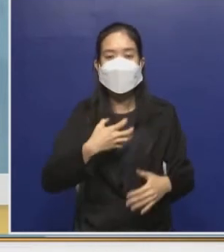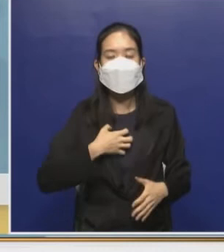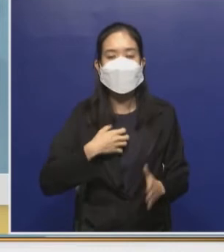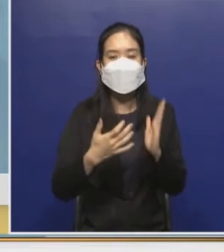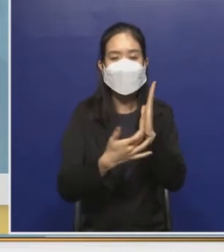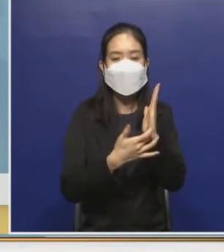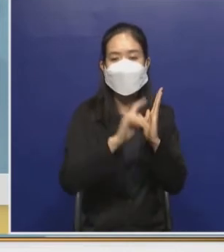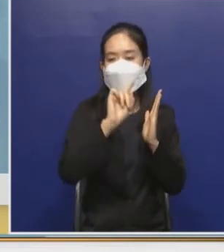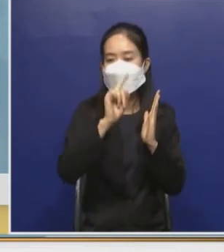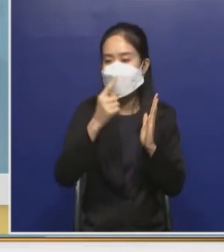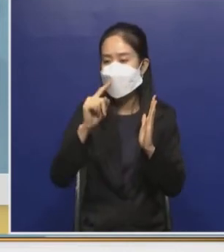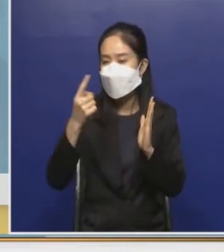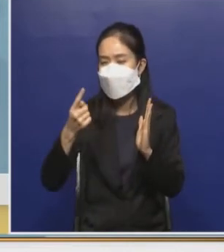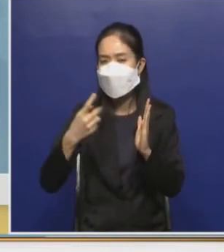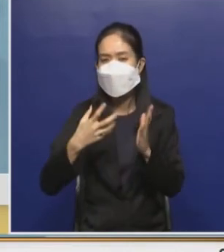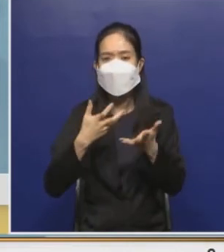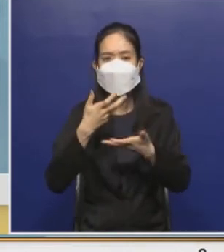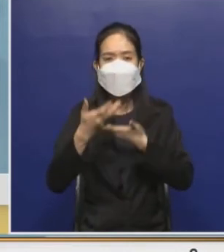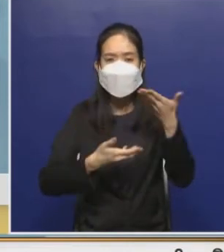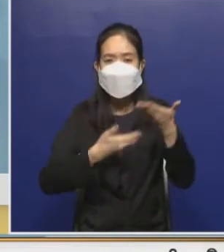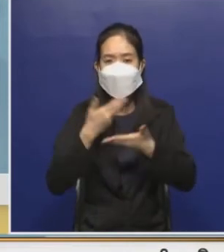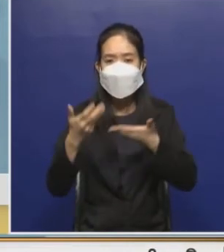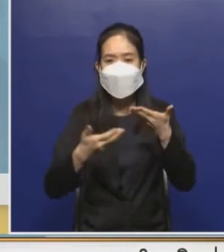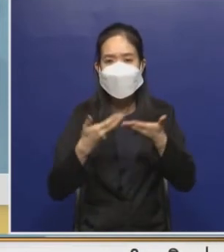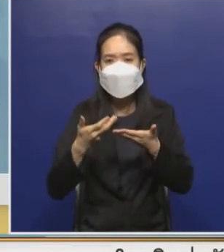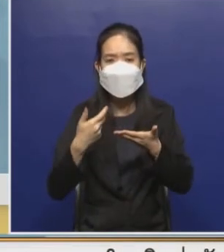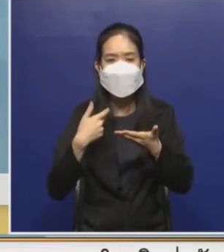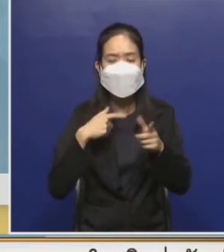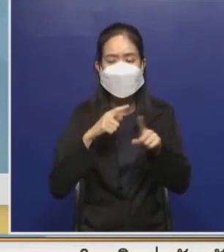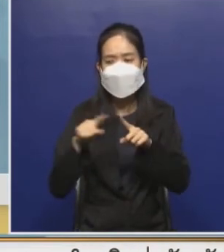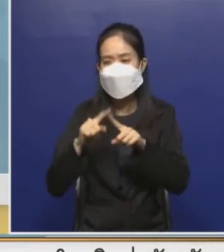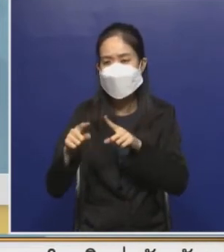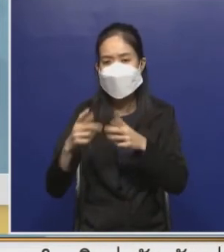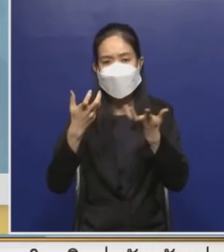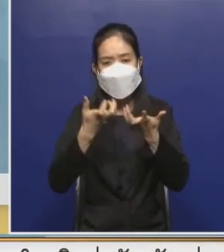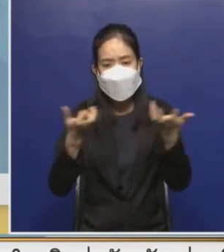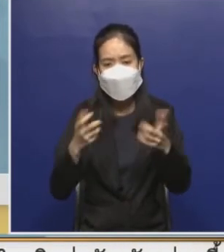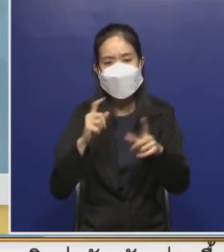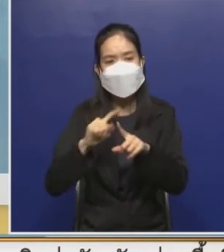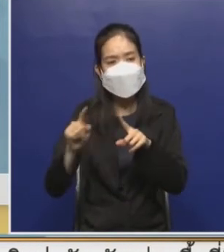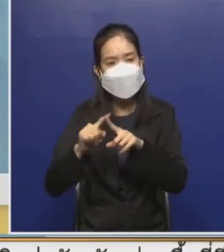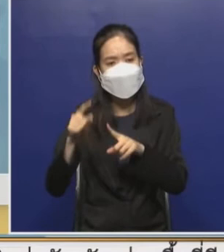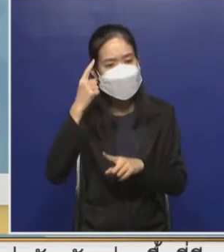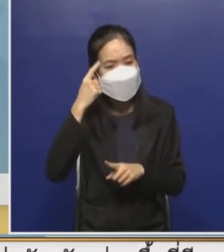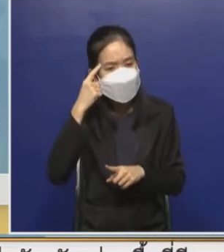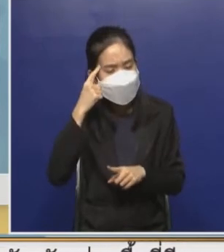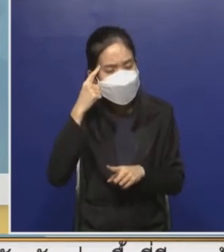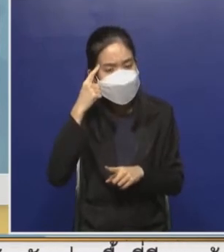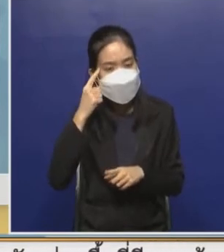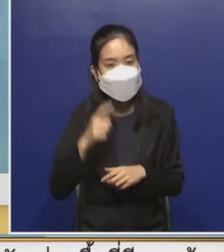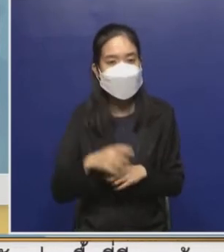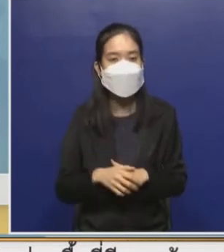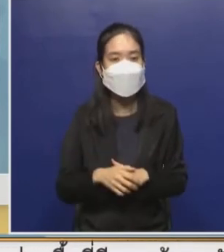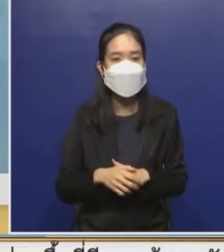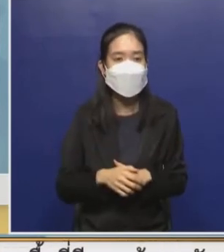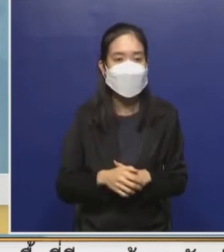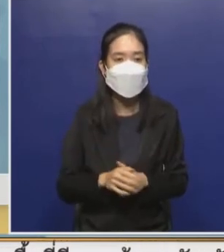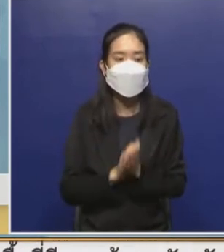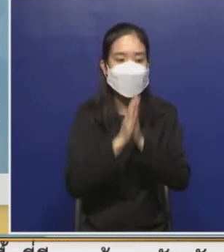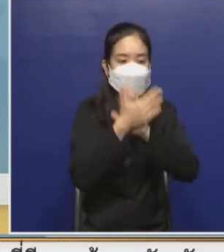เปลี่ยนจากการขายผลผลิตสู่การขายผิภัณฑ์เปลี่ยนจากการขายผผลิเป็กีโลเป็ตัน